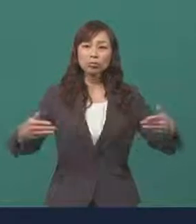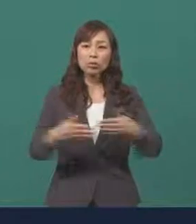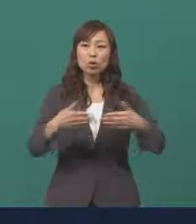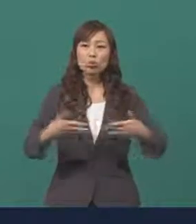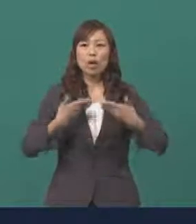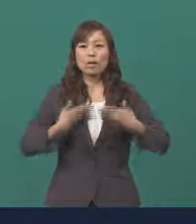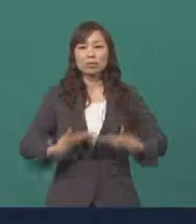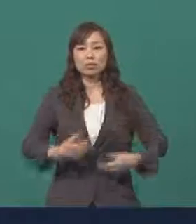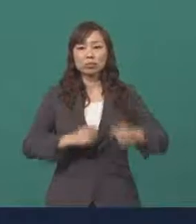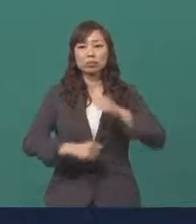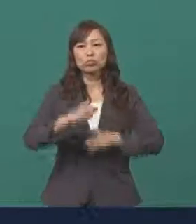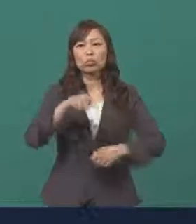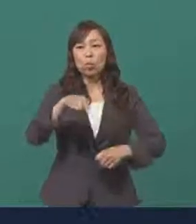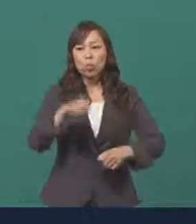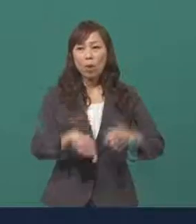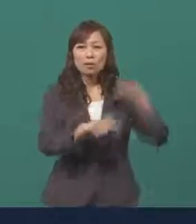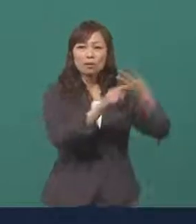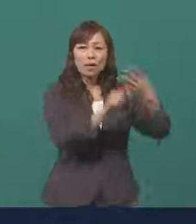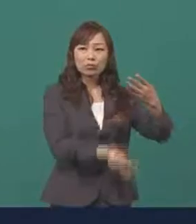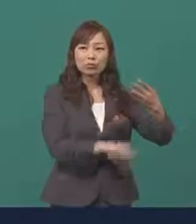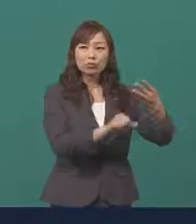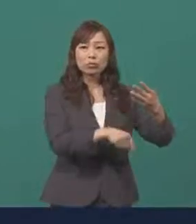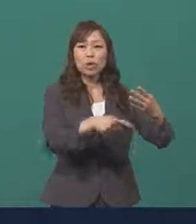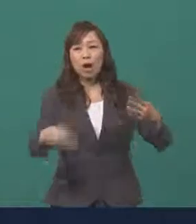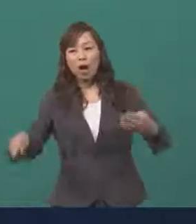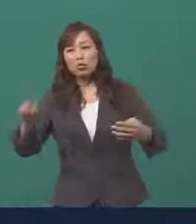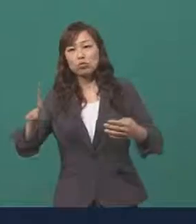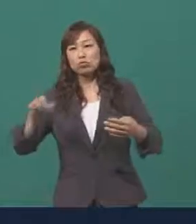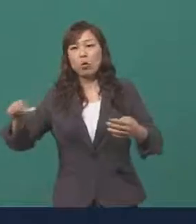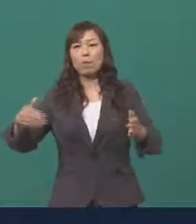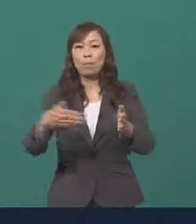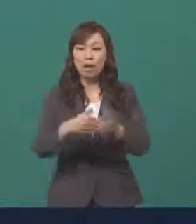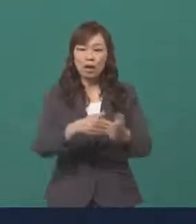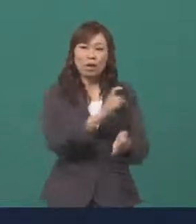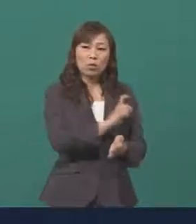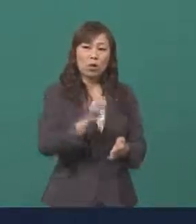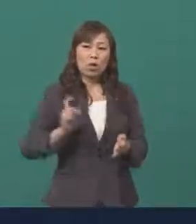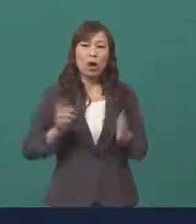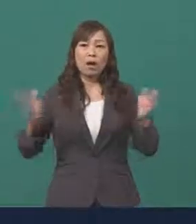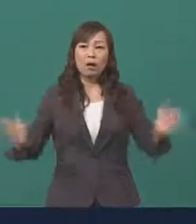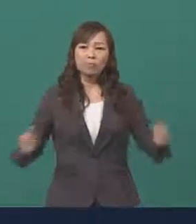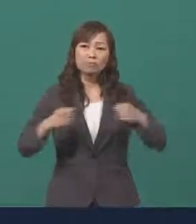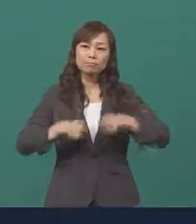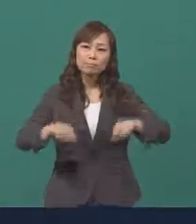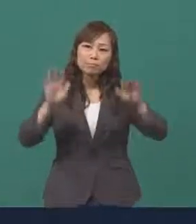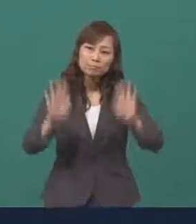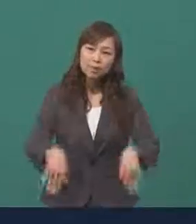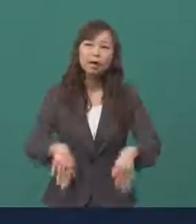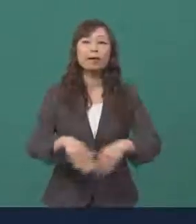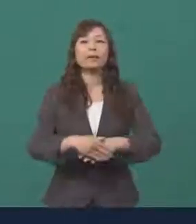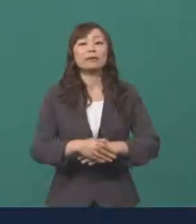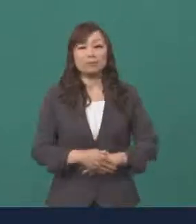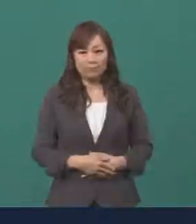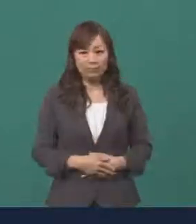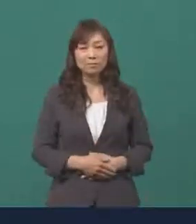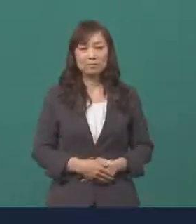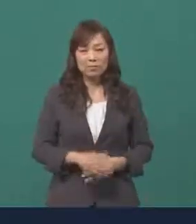春の全国交通安全運動は今月5日から15日までの10日間行われました。